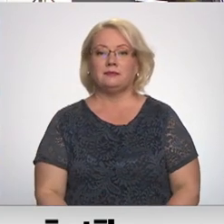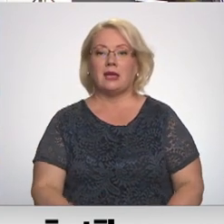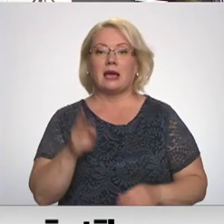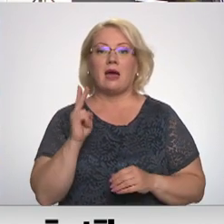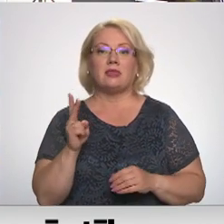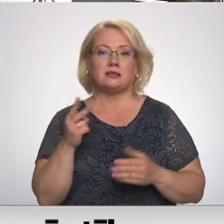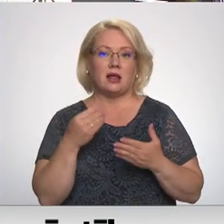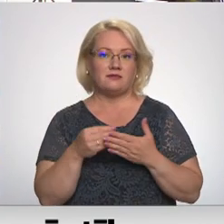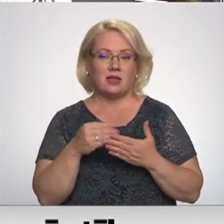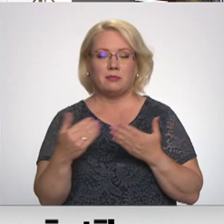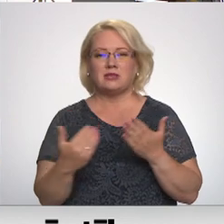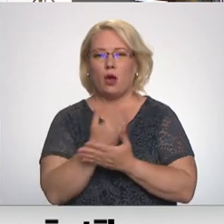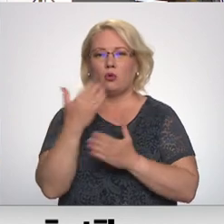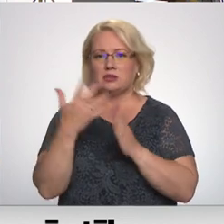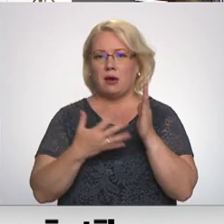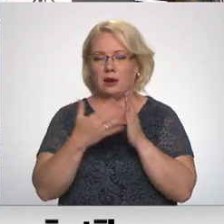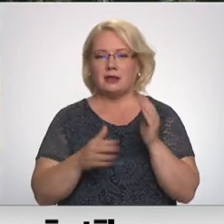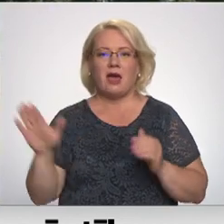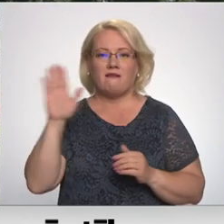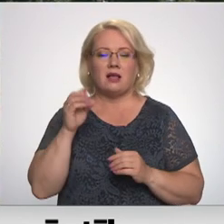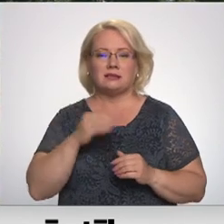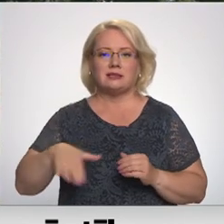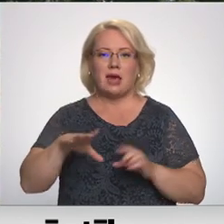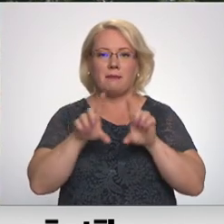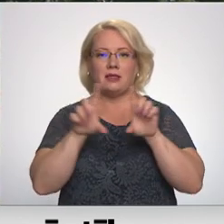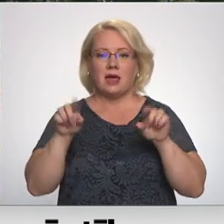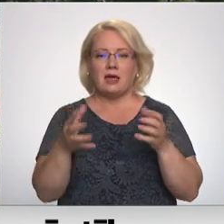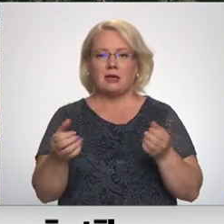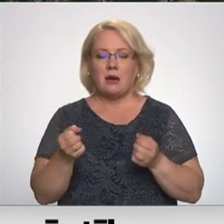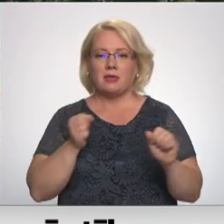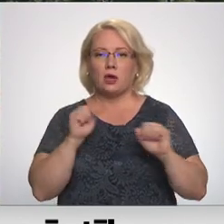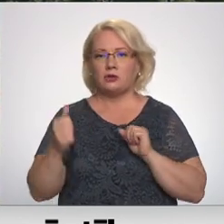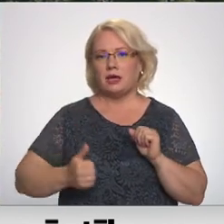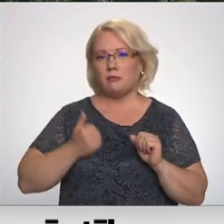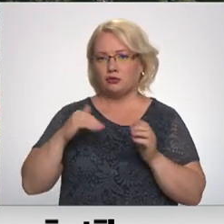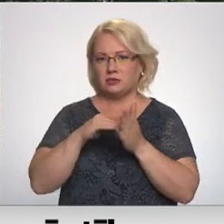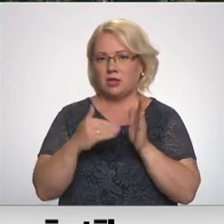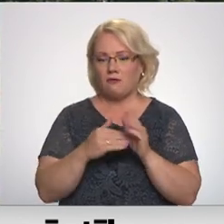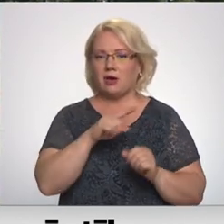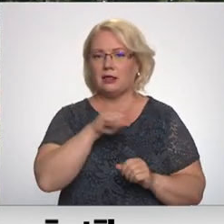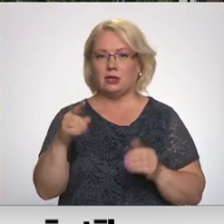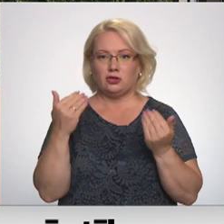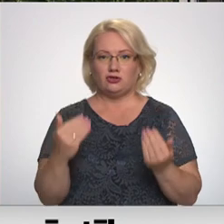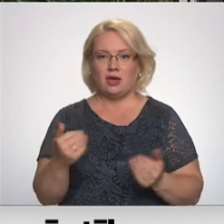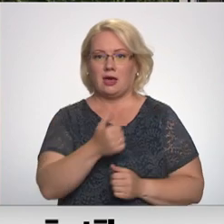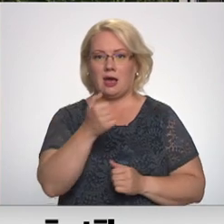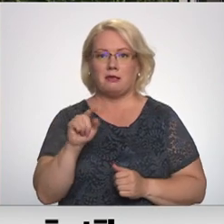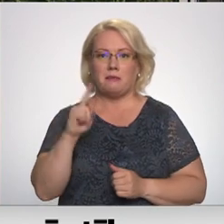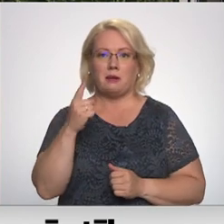Kadastrālās vērtības jaunajos aprēķinos valsts zemes dienests ņem vērā nekustamo īpašumu stāvokli līdz šī gada 1.